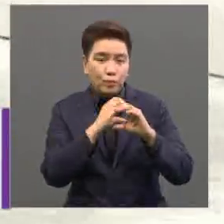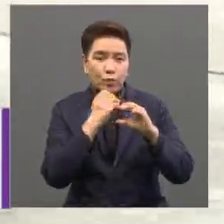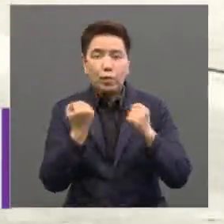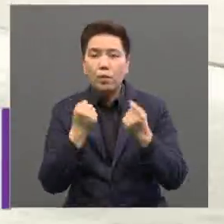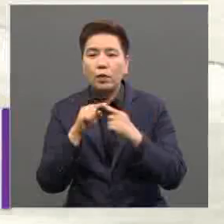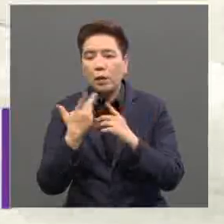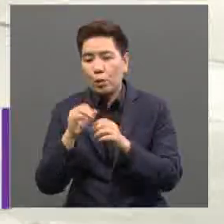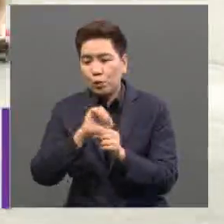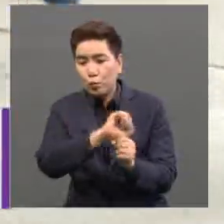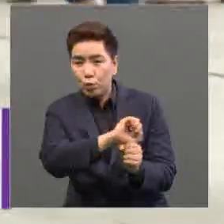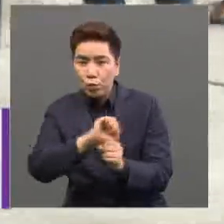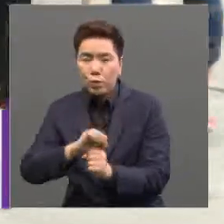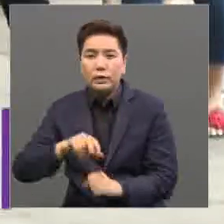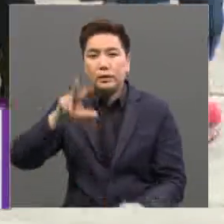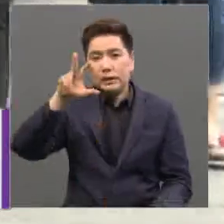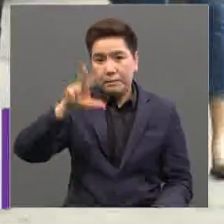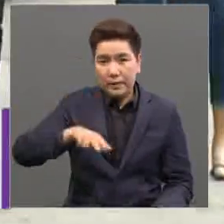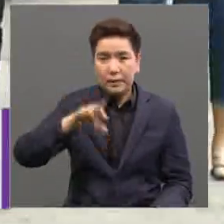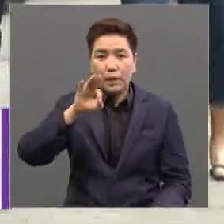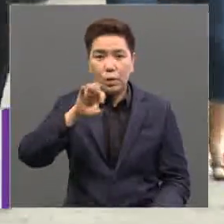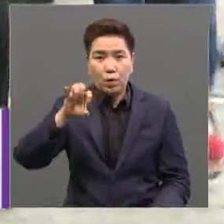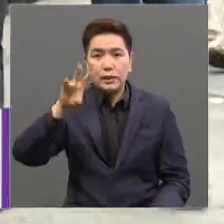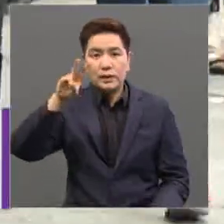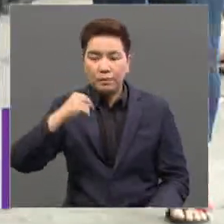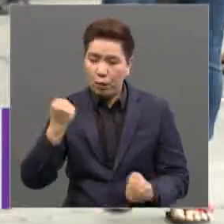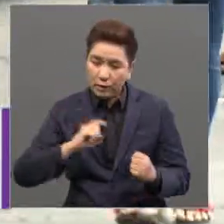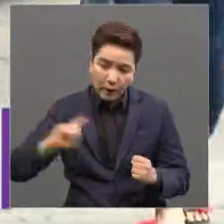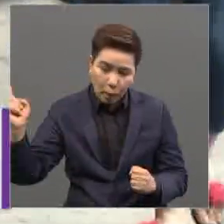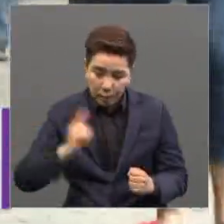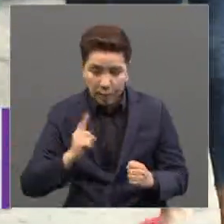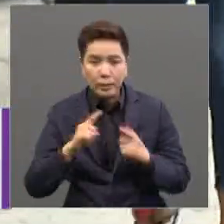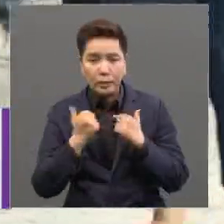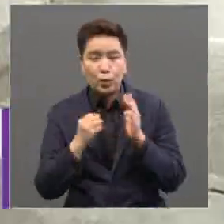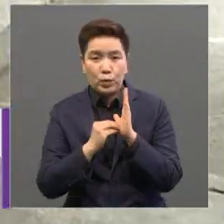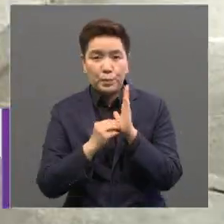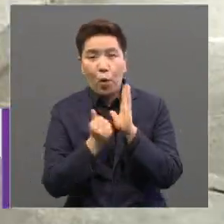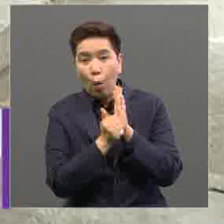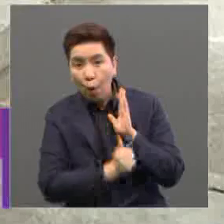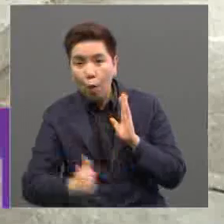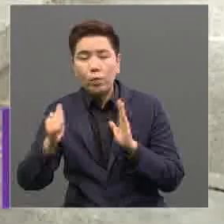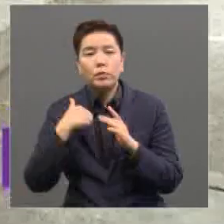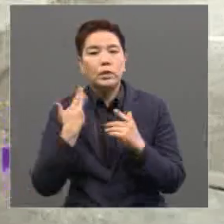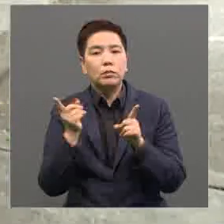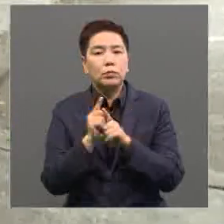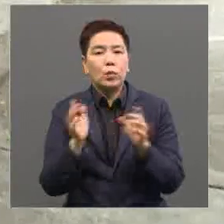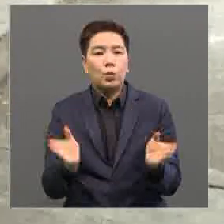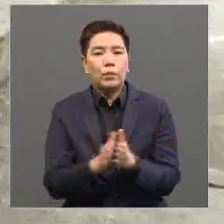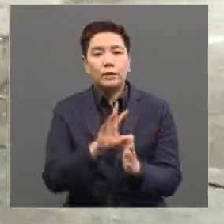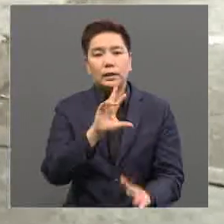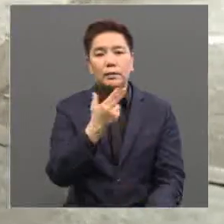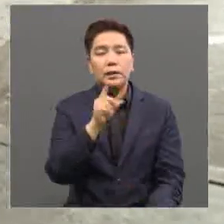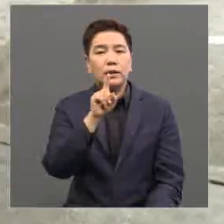ร่วมหรือว่าจะเป็นรถตู้3,970เที่ยวส่วนการเดินทางออกจากกรุงเทพฯมีผู้โดยสารใช้บริการ